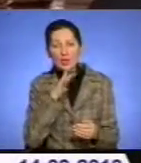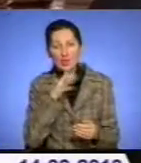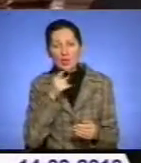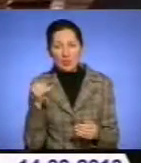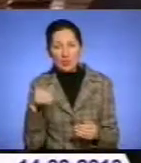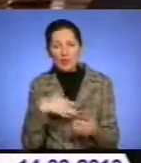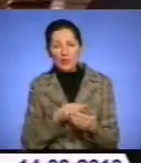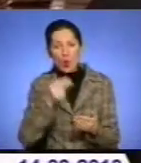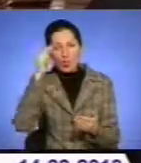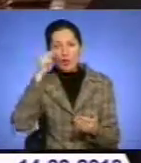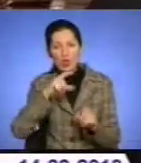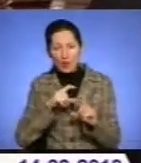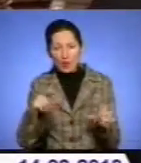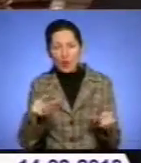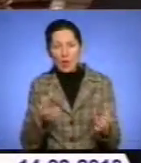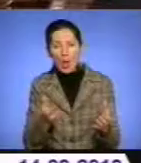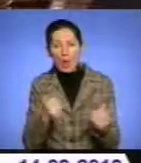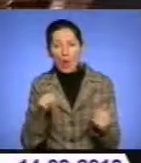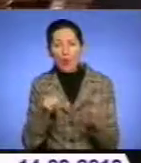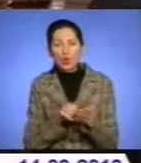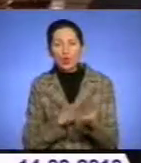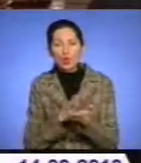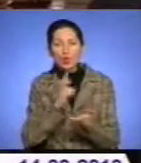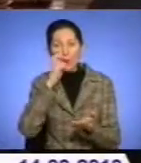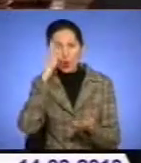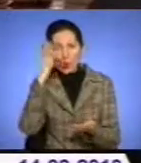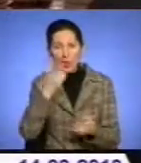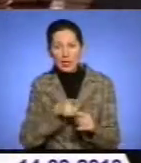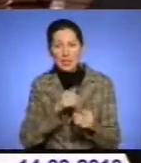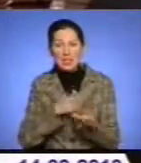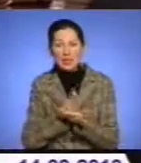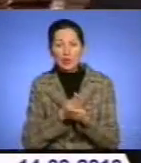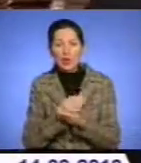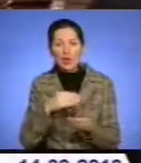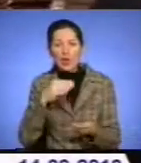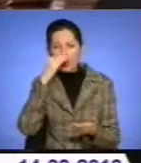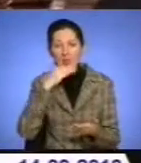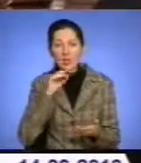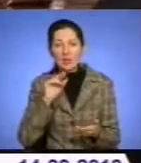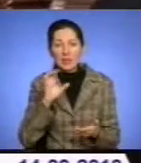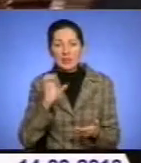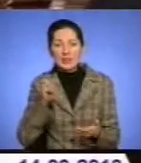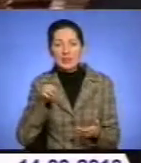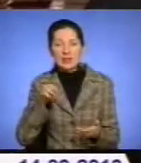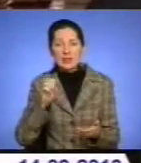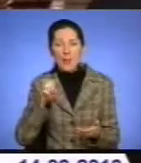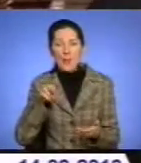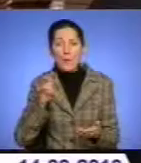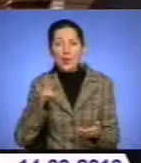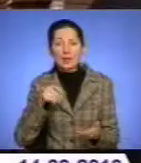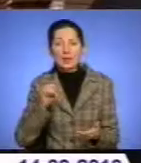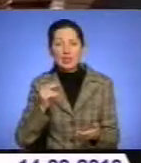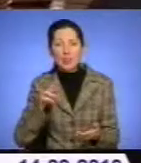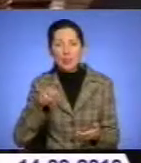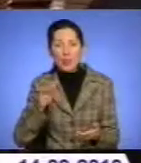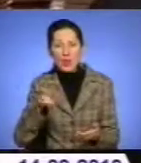школі він, властиво, брав участь у службах Божих, які служив отець Степан Чміль в українському обряді. І